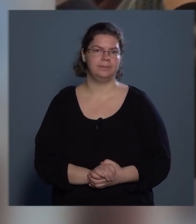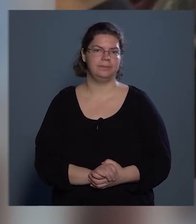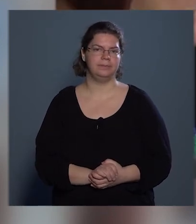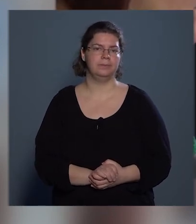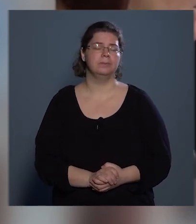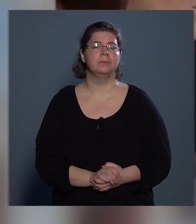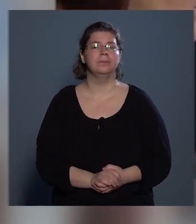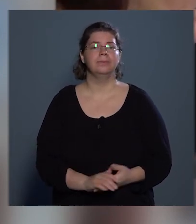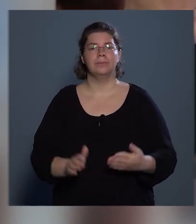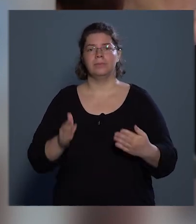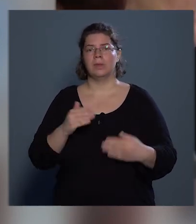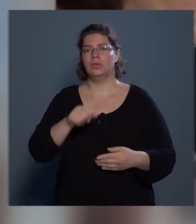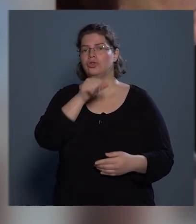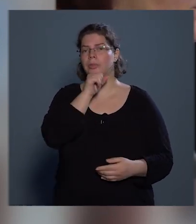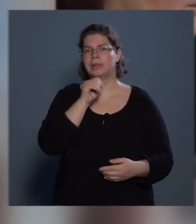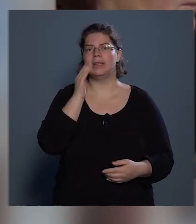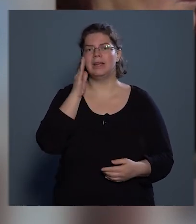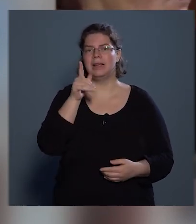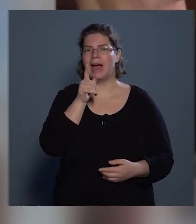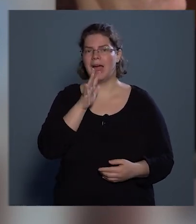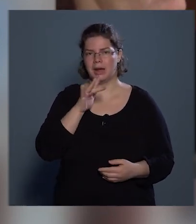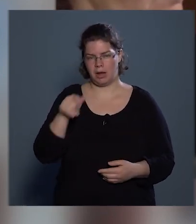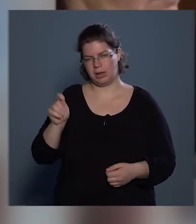Köszönöm. Somodik Lál, képviselő asszony a szó.